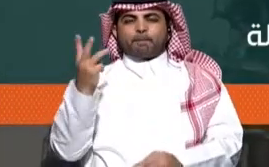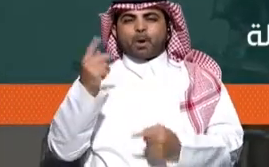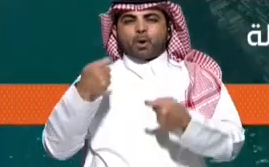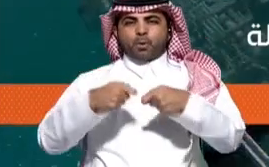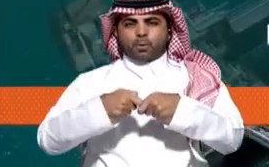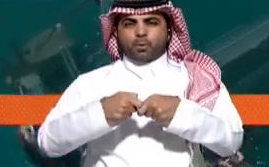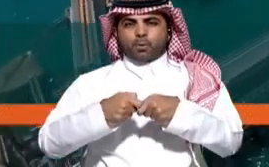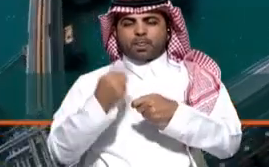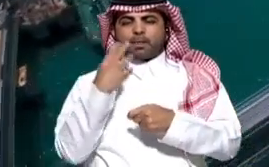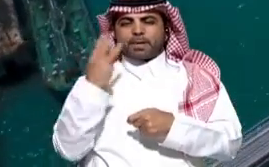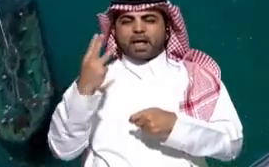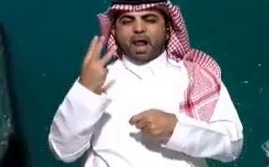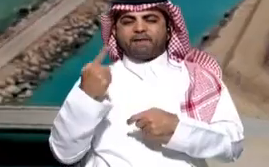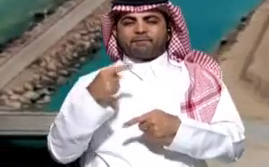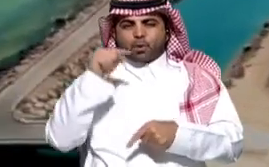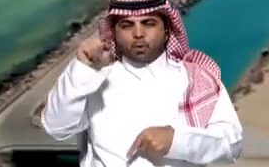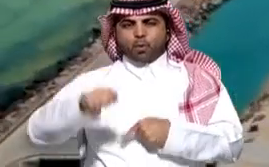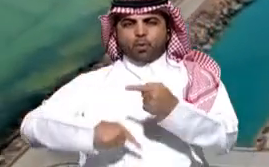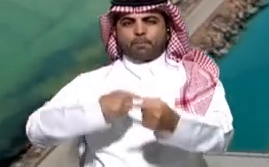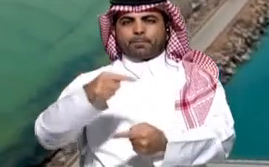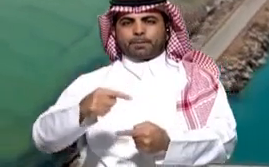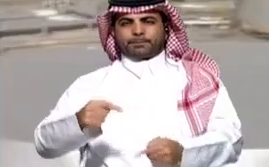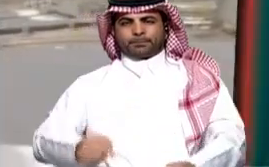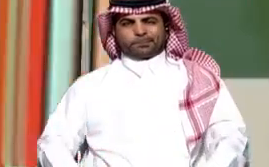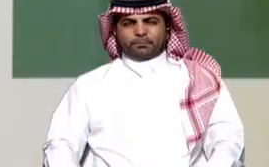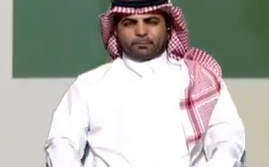ألف برميل يوميا.